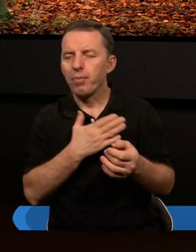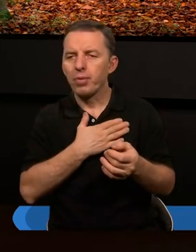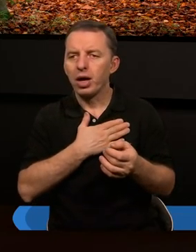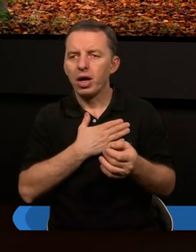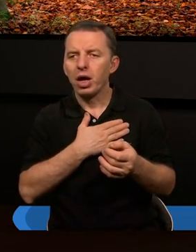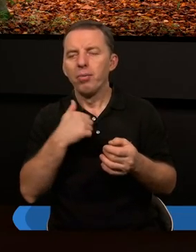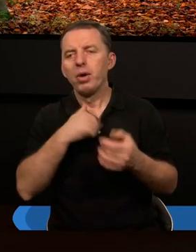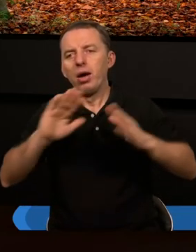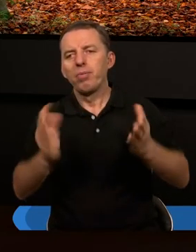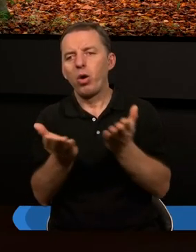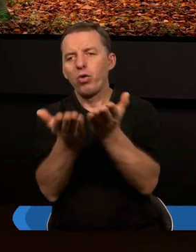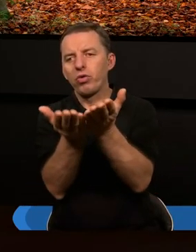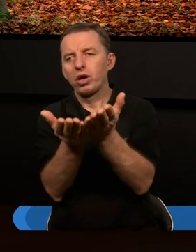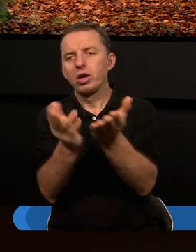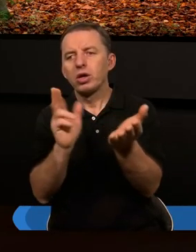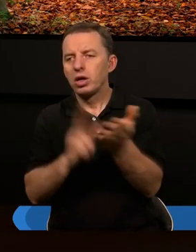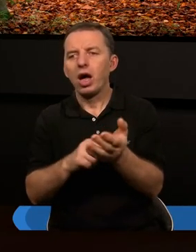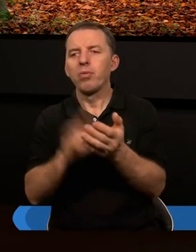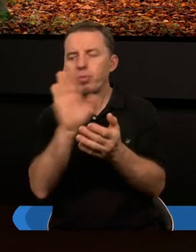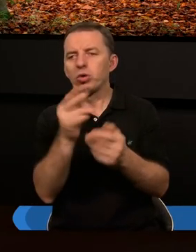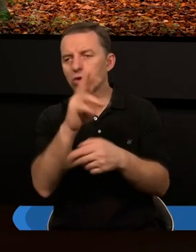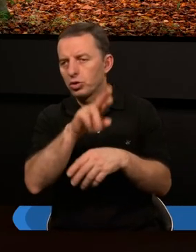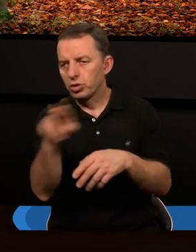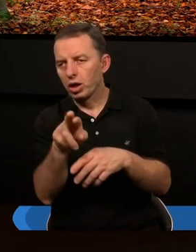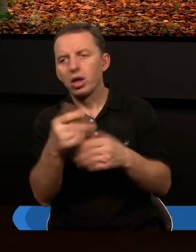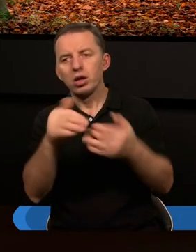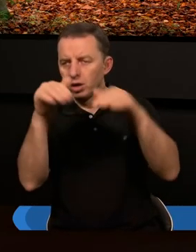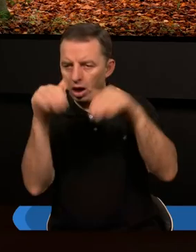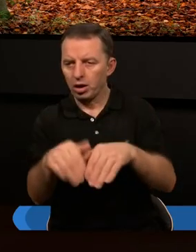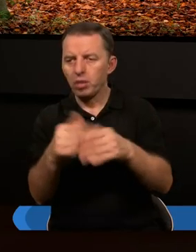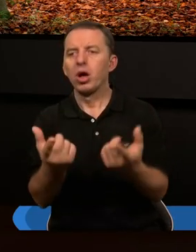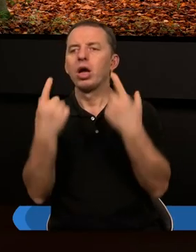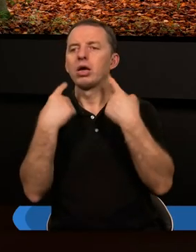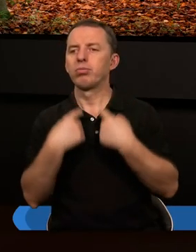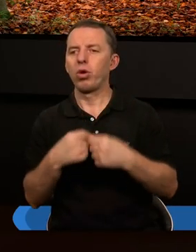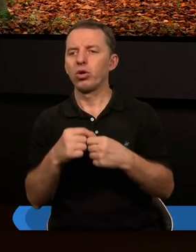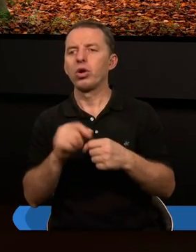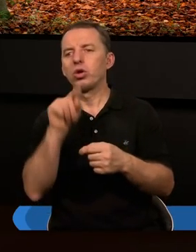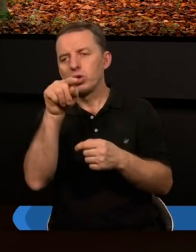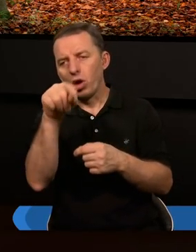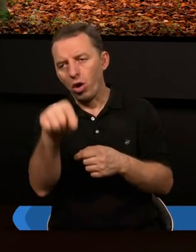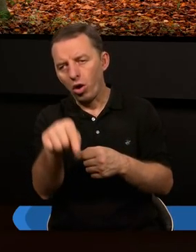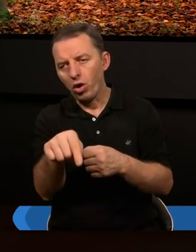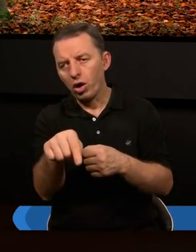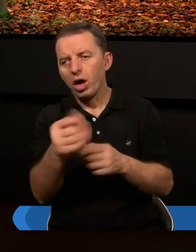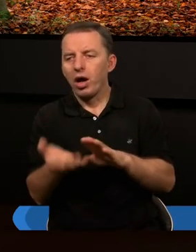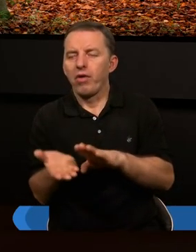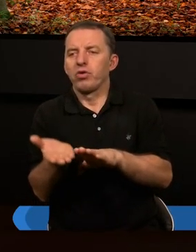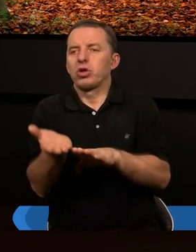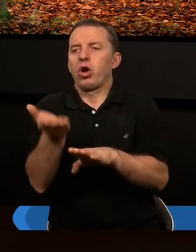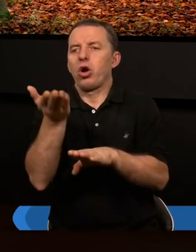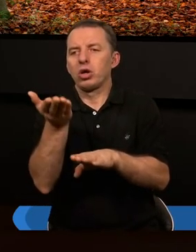i my go poświęcamy nie na Boże rzeczy, to nie możemy się spodziewać, że ten wzrost, ta zmiana